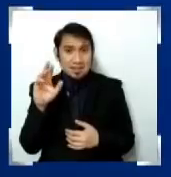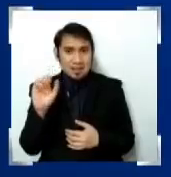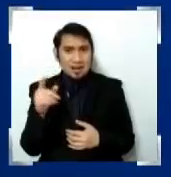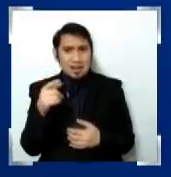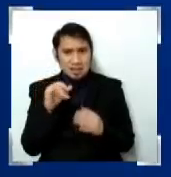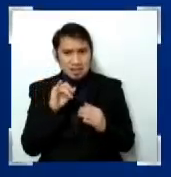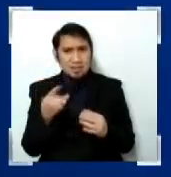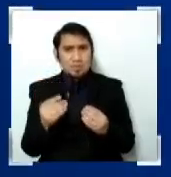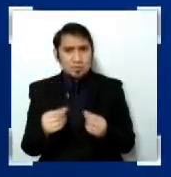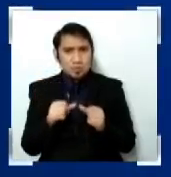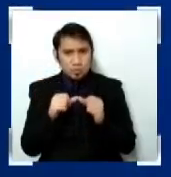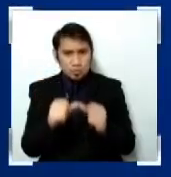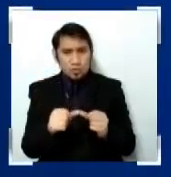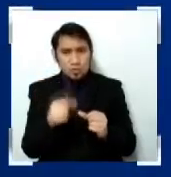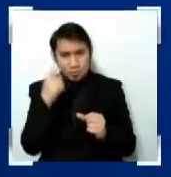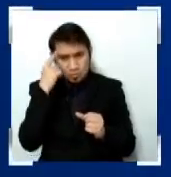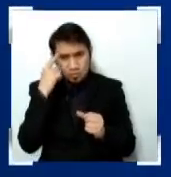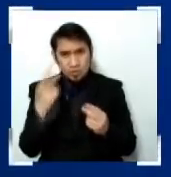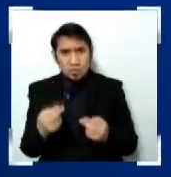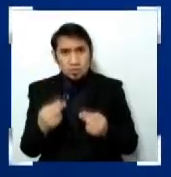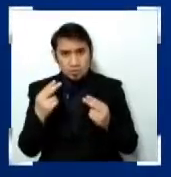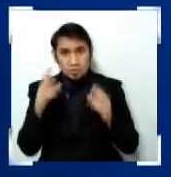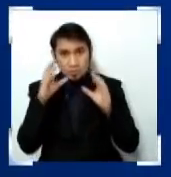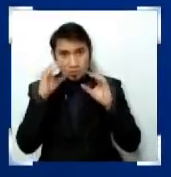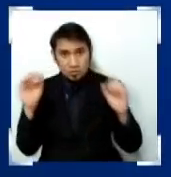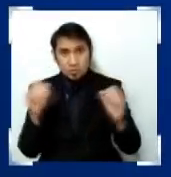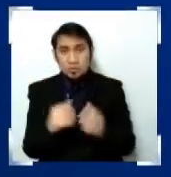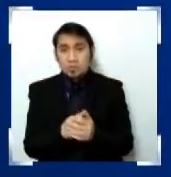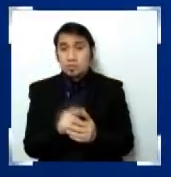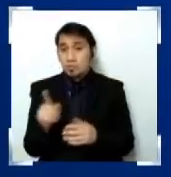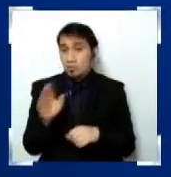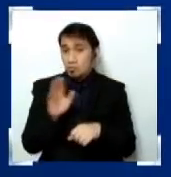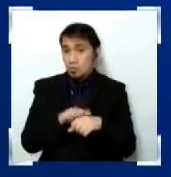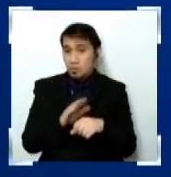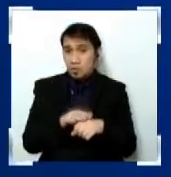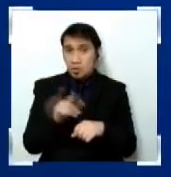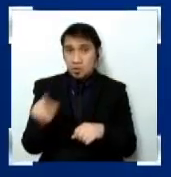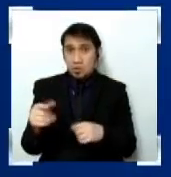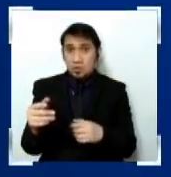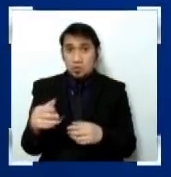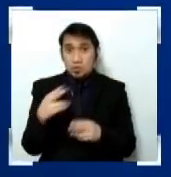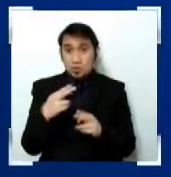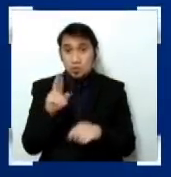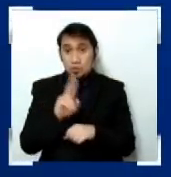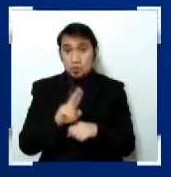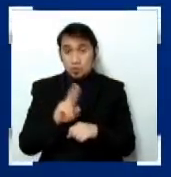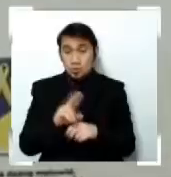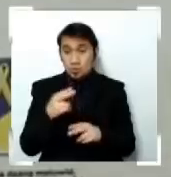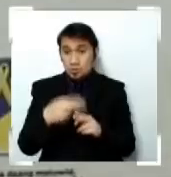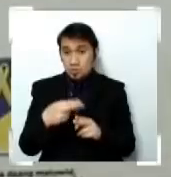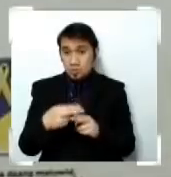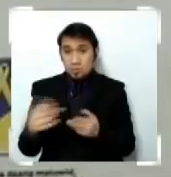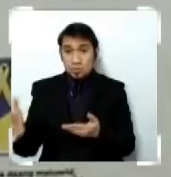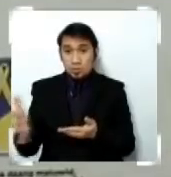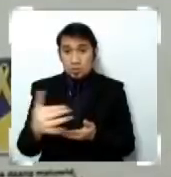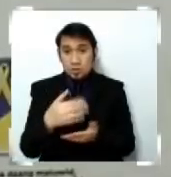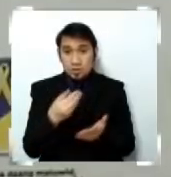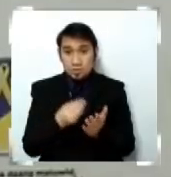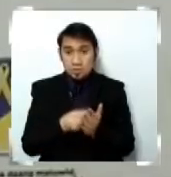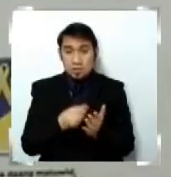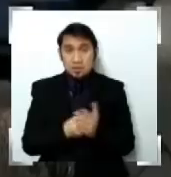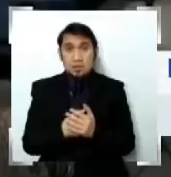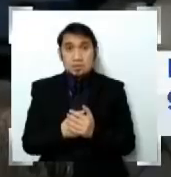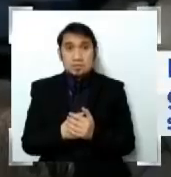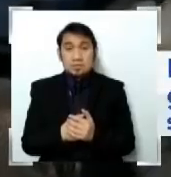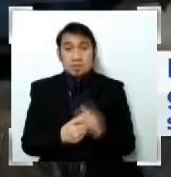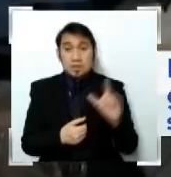gitna nito, nagbabala siya sa mga gumagamit sa pangalan niya para mangolekta ng pera para sa election 2022. Ang Liberal Party